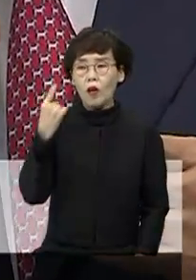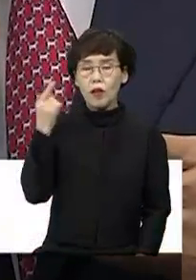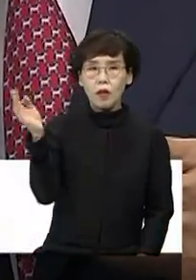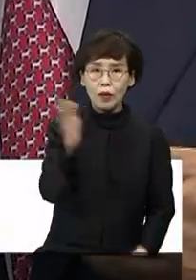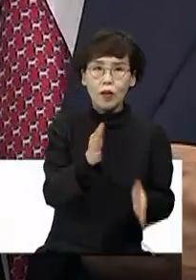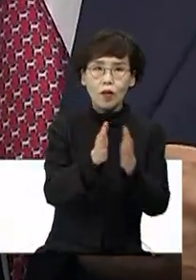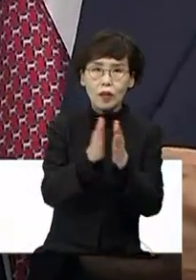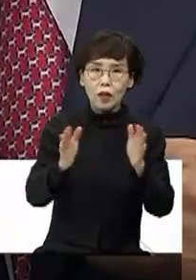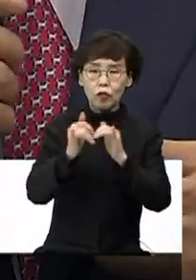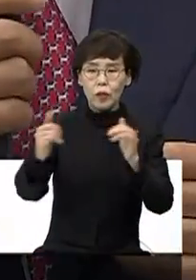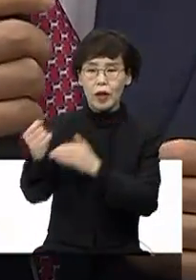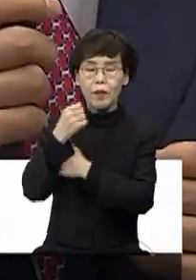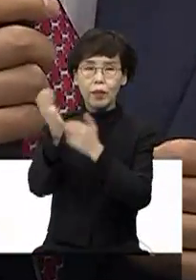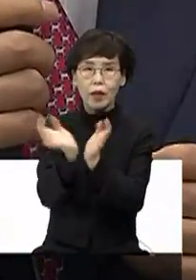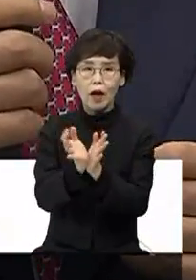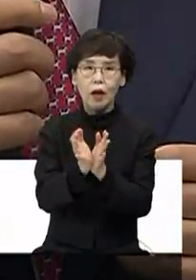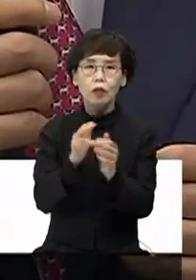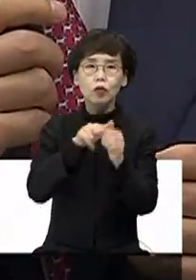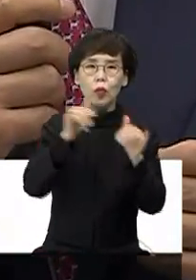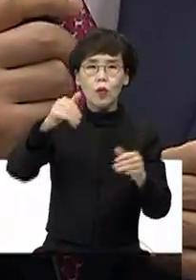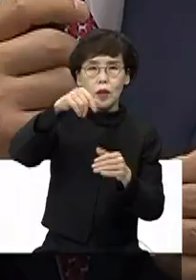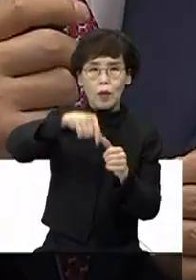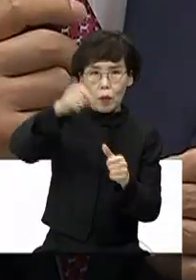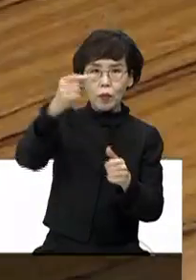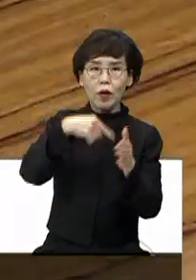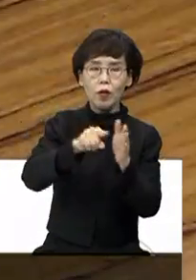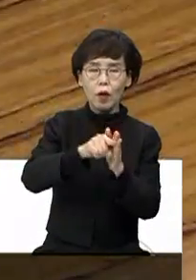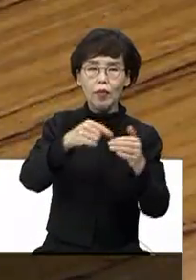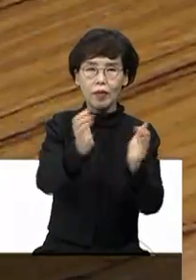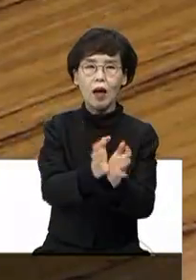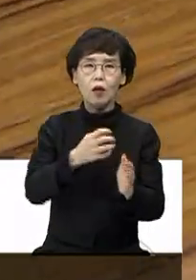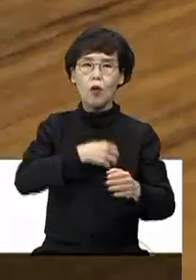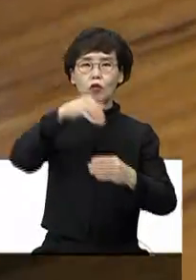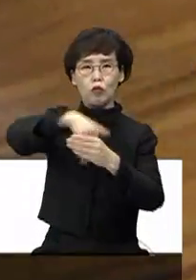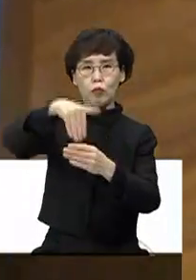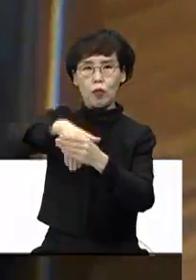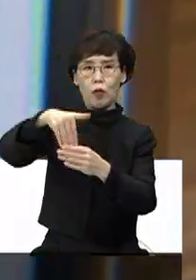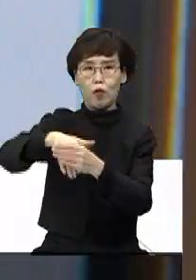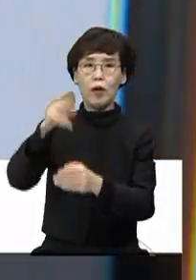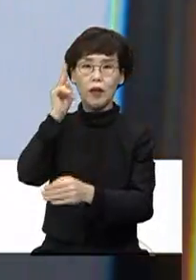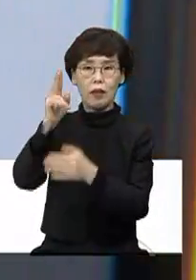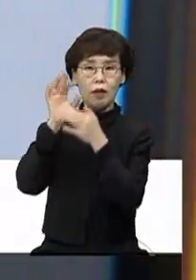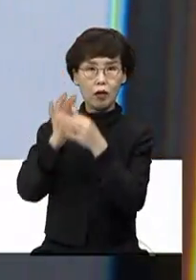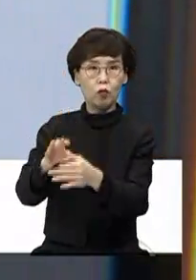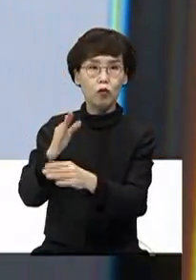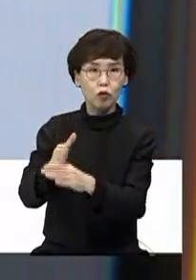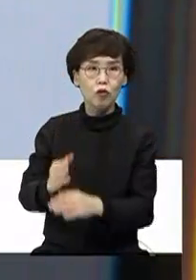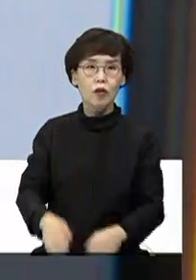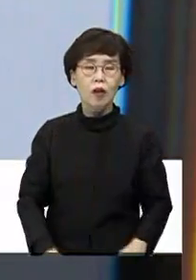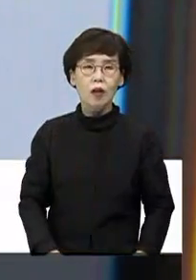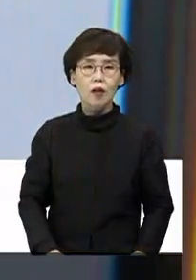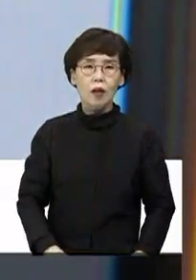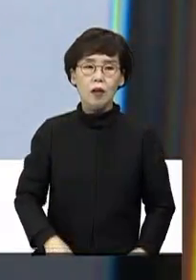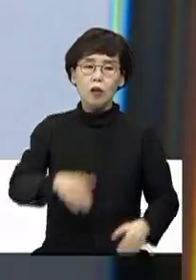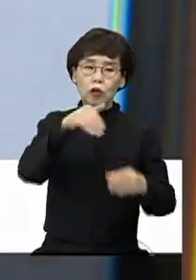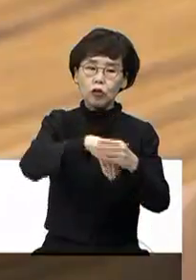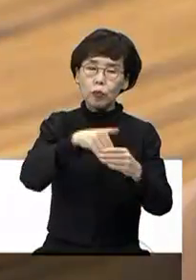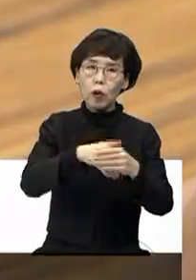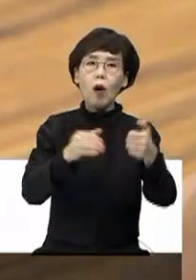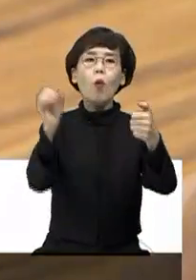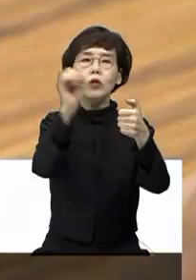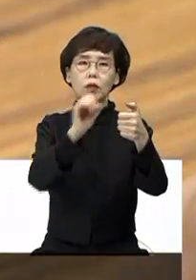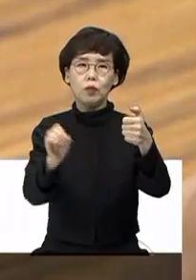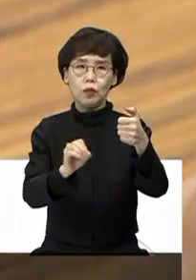어제부터 시작된 국민의힘 대선 후보 선출을 위한 당원 투표가 이틀째 진행되고 있습니다. 당원 투표가